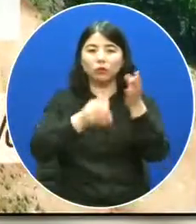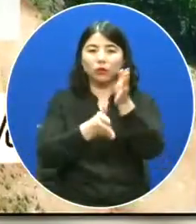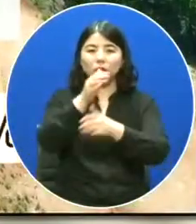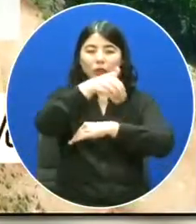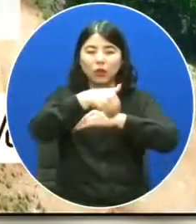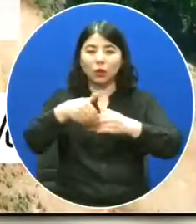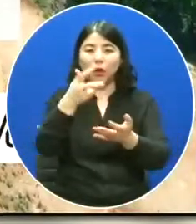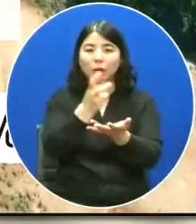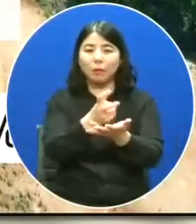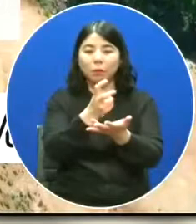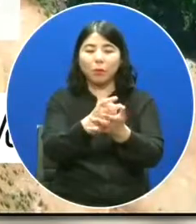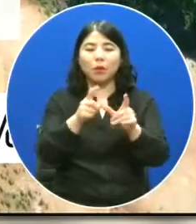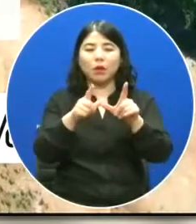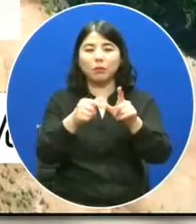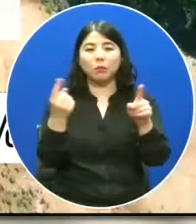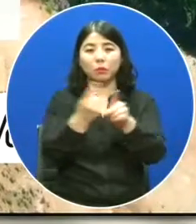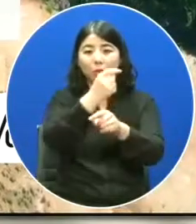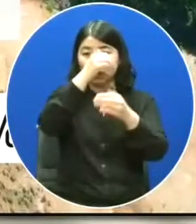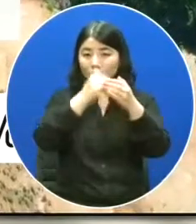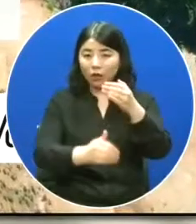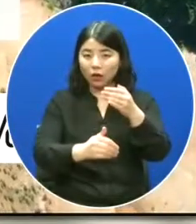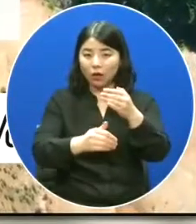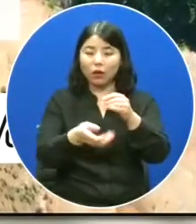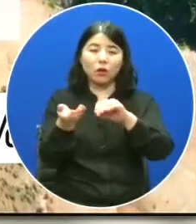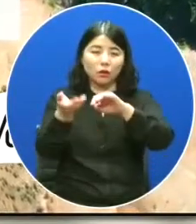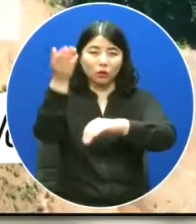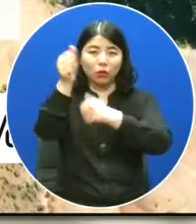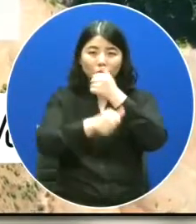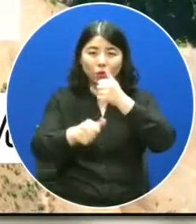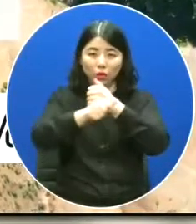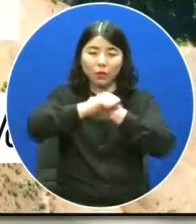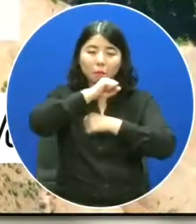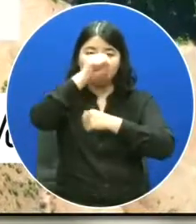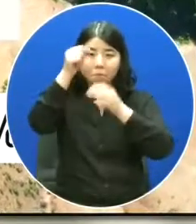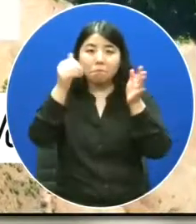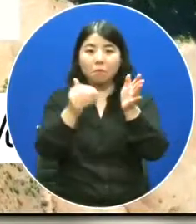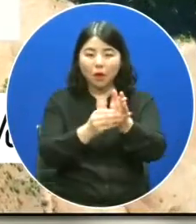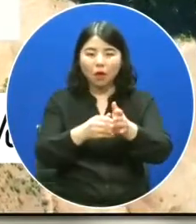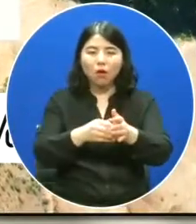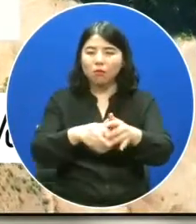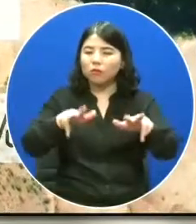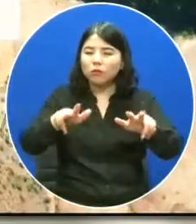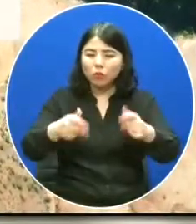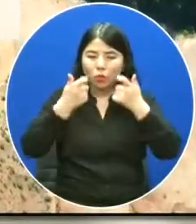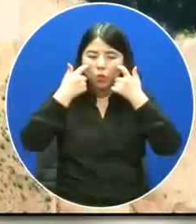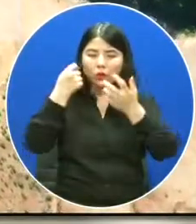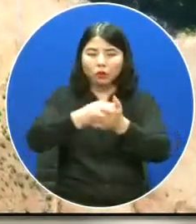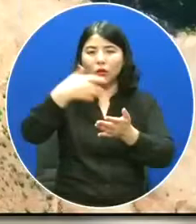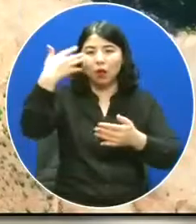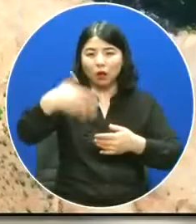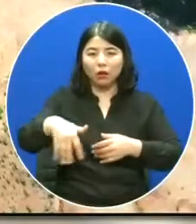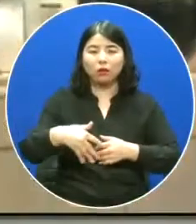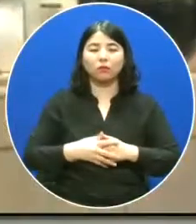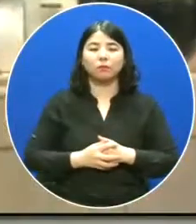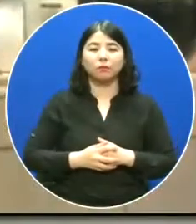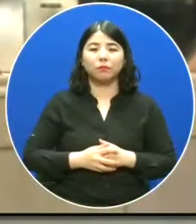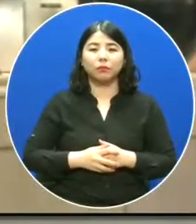청주시 도시계획 조례 일부 개정안은 소관 상임위원회를 통과한 것일 뿐 아직 확정된 것은